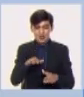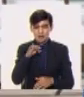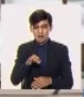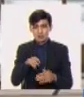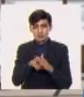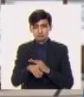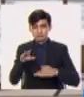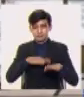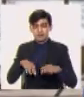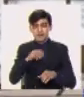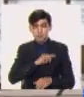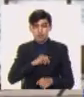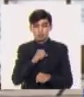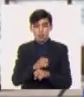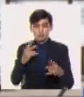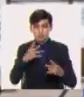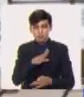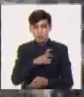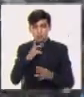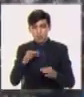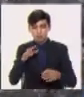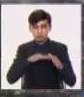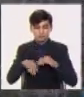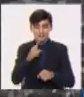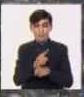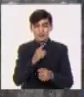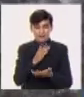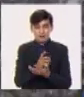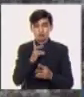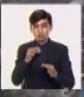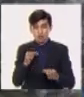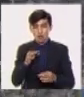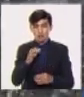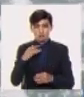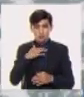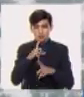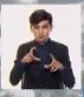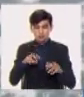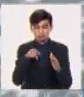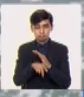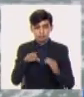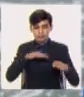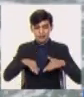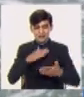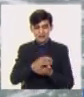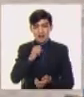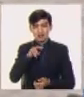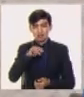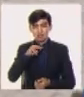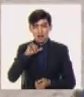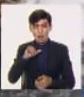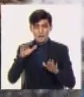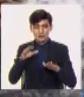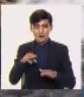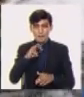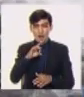жұмысы тоқтау тиіс еді. Бірақ шомылуға тыйым салынғанымен суға түскен елдің қарасы көп. Ақтаудағы әріптесі Махаббат